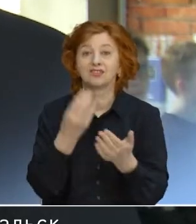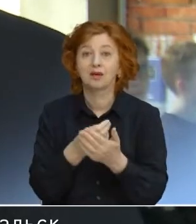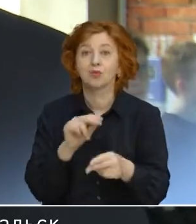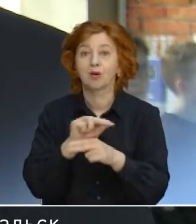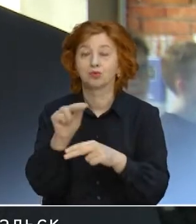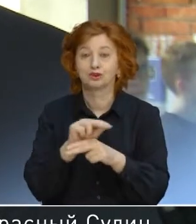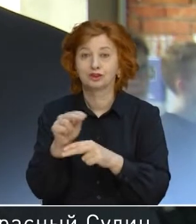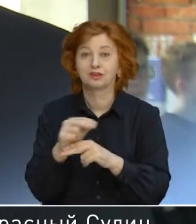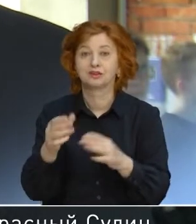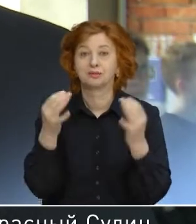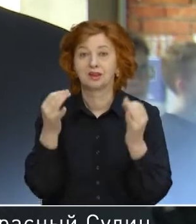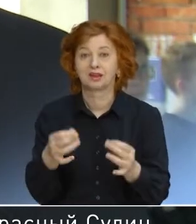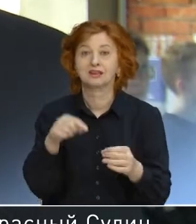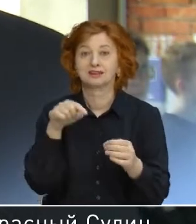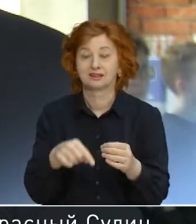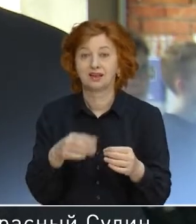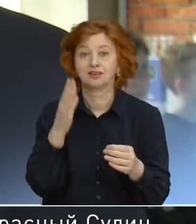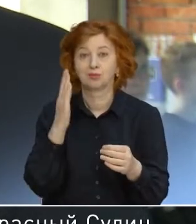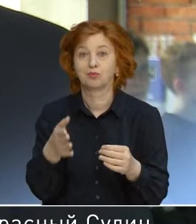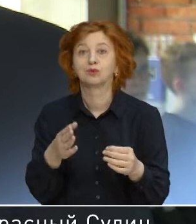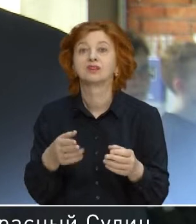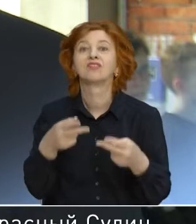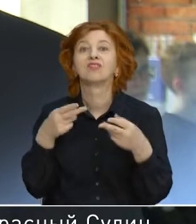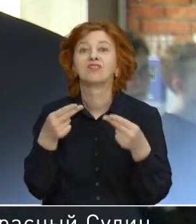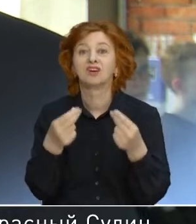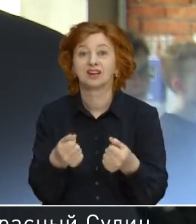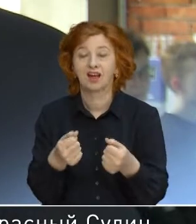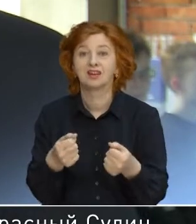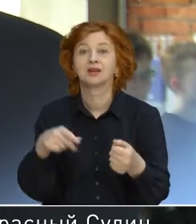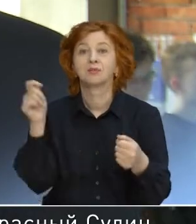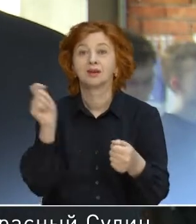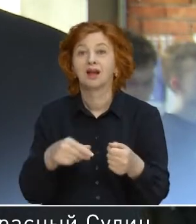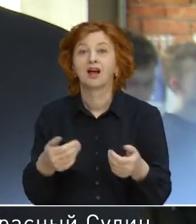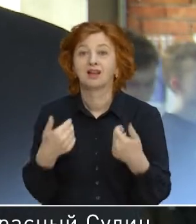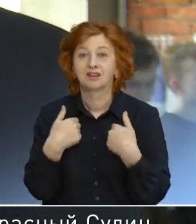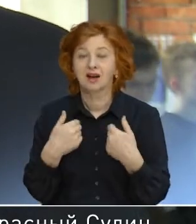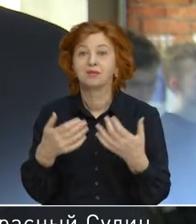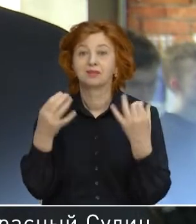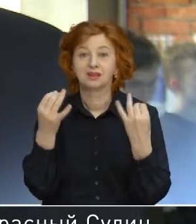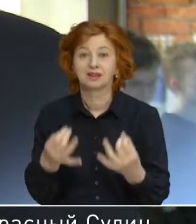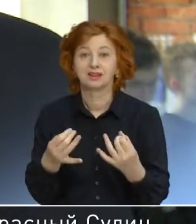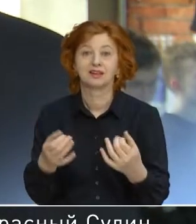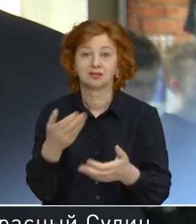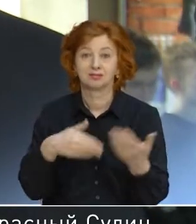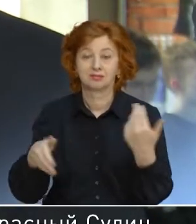обучение. Денис Голиков, очень известный методист, как раз приехал к нам, чтобы показать